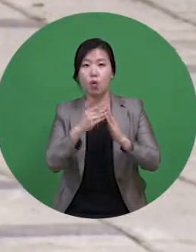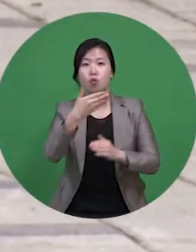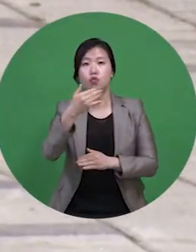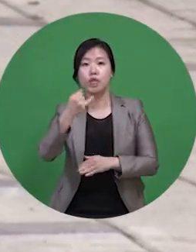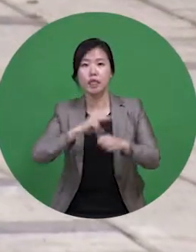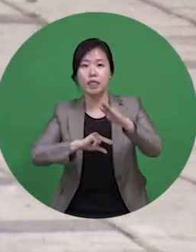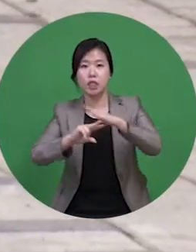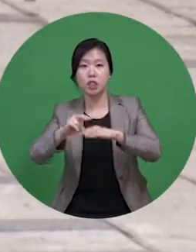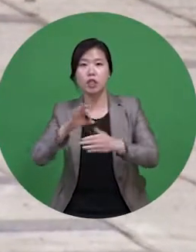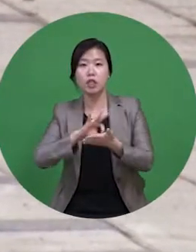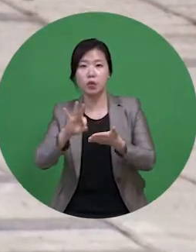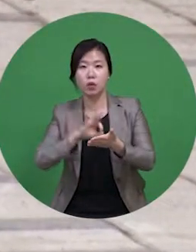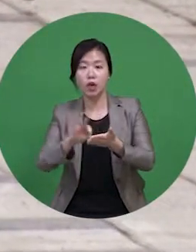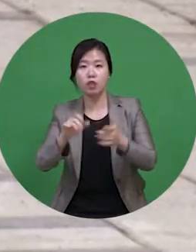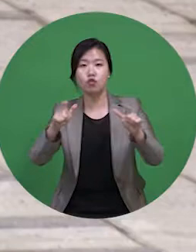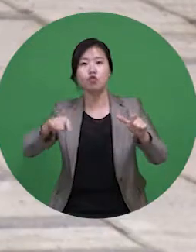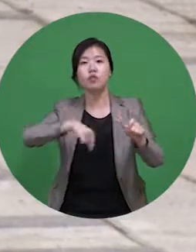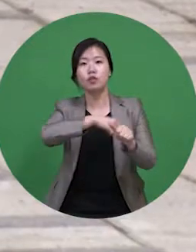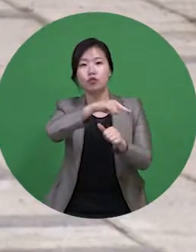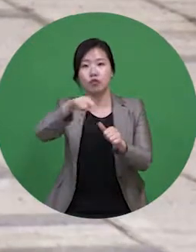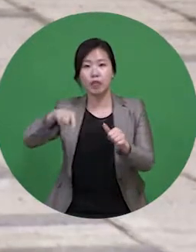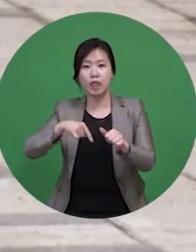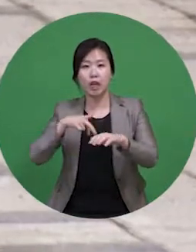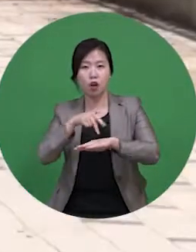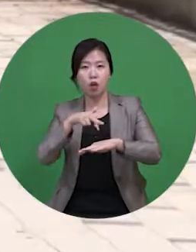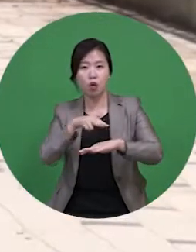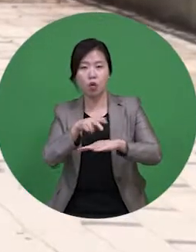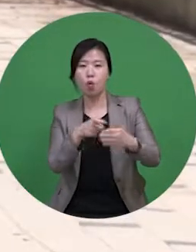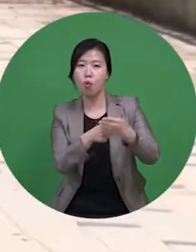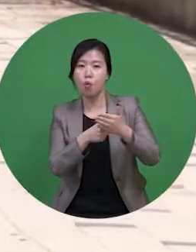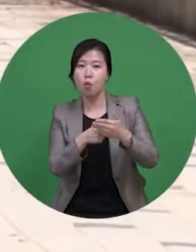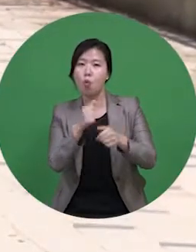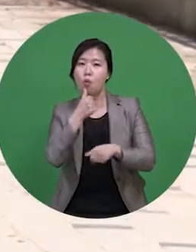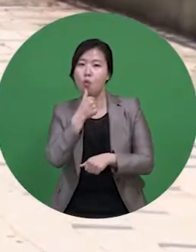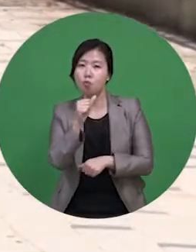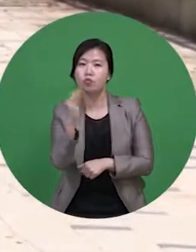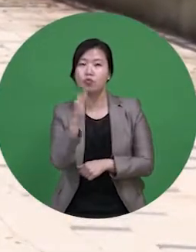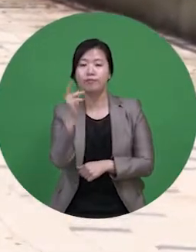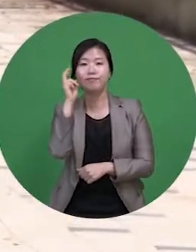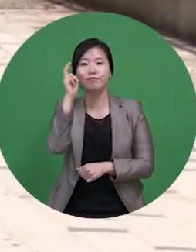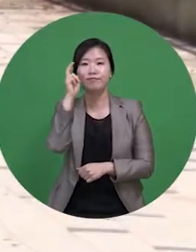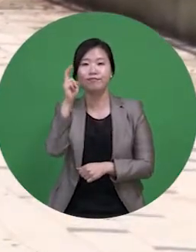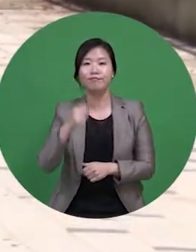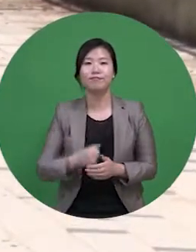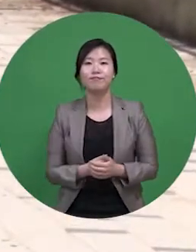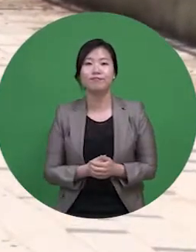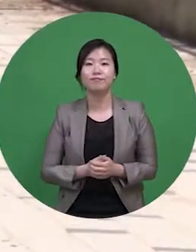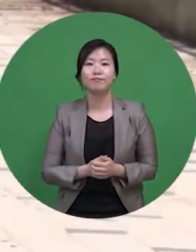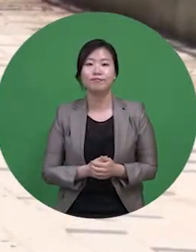구일역을 이용하는 고척동 인근 주민들의 이동시간이 5분 이상 단축될 예정입니다.